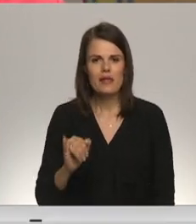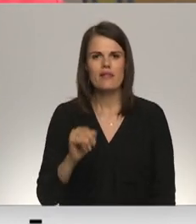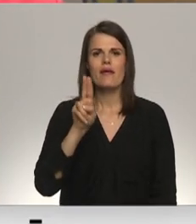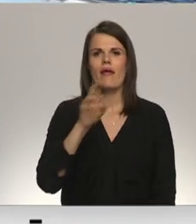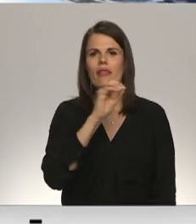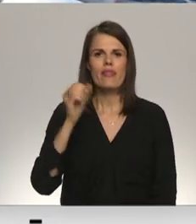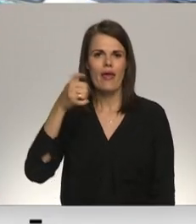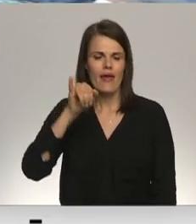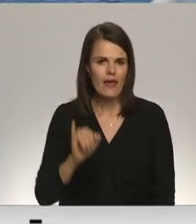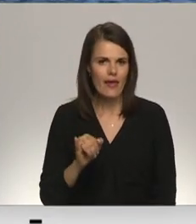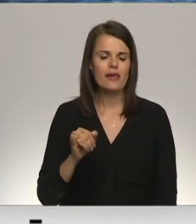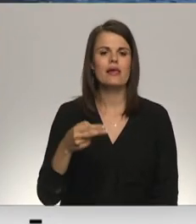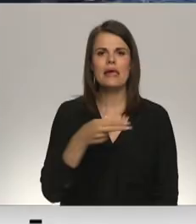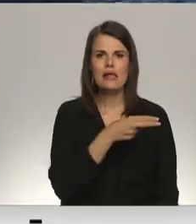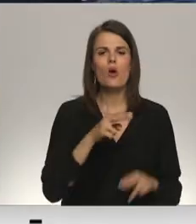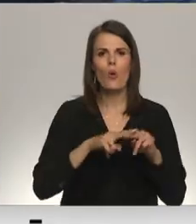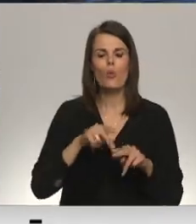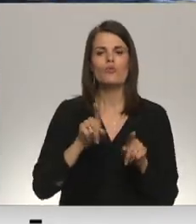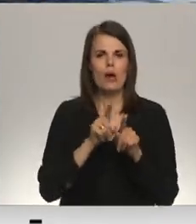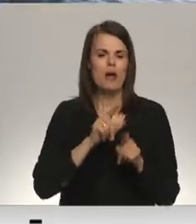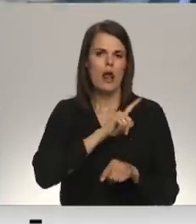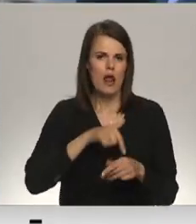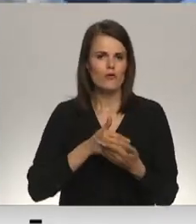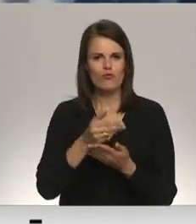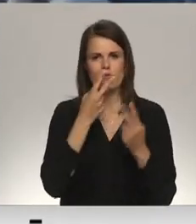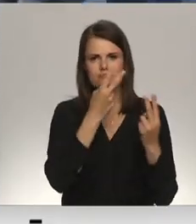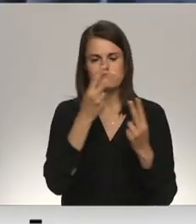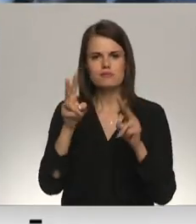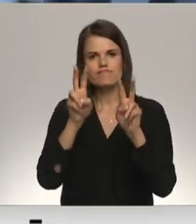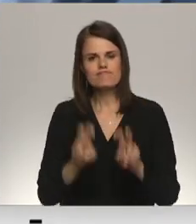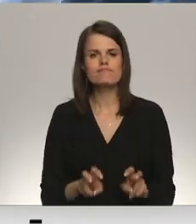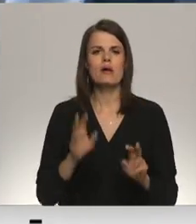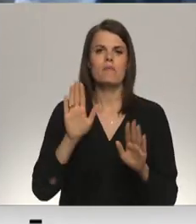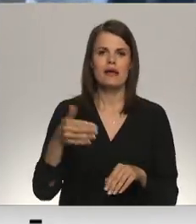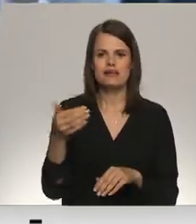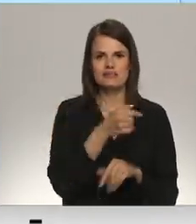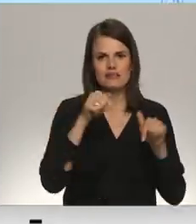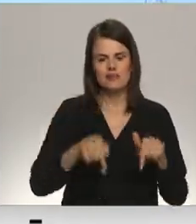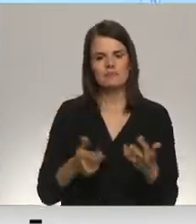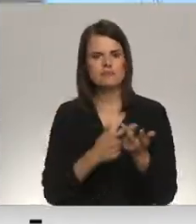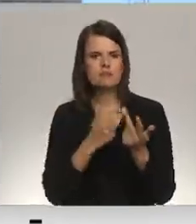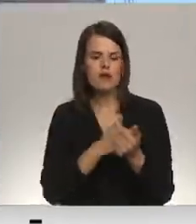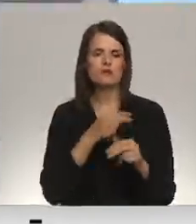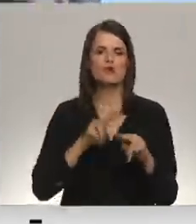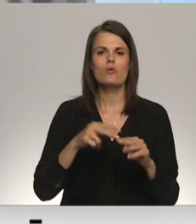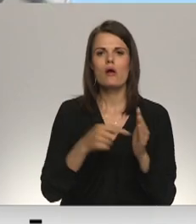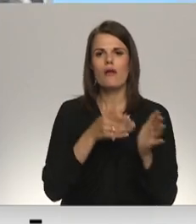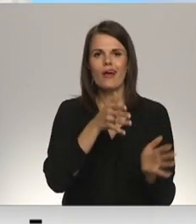paralēli Latvijā norit gan lašu uzskaitu un monitorings, gan upju un zivju migrācijas analīze, kā arī tiek pētīta dambu ietekme uz ūdens